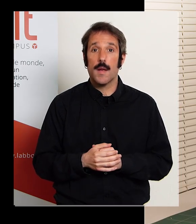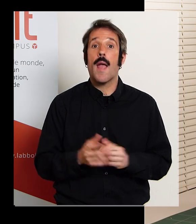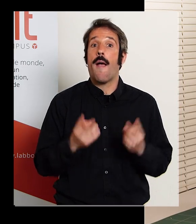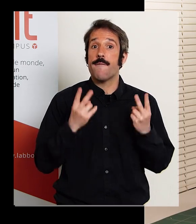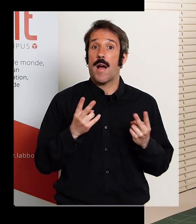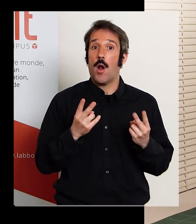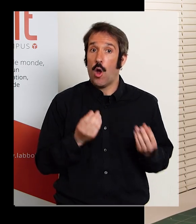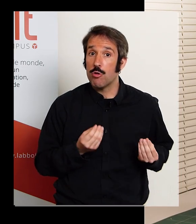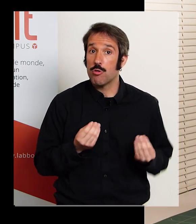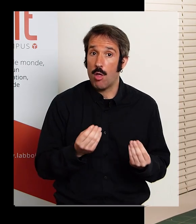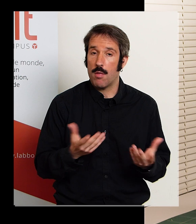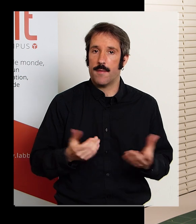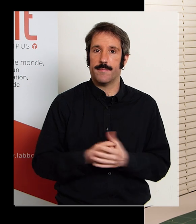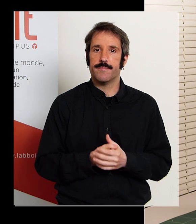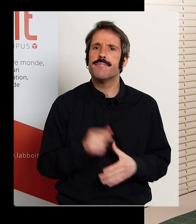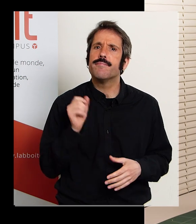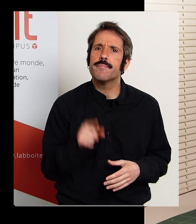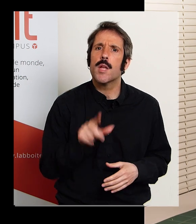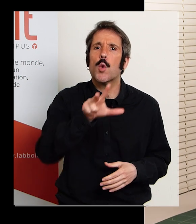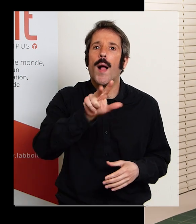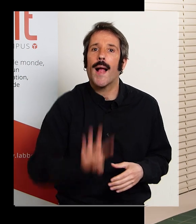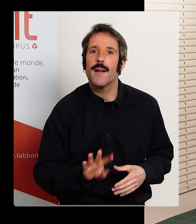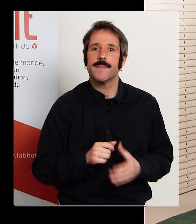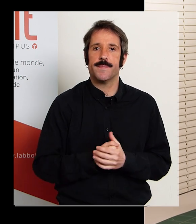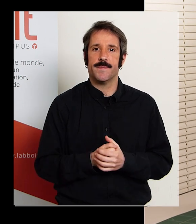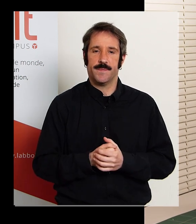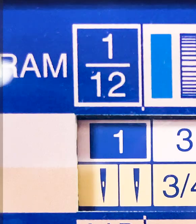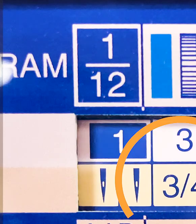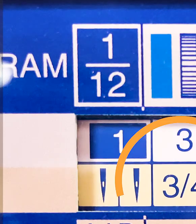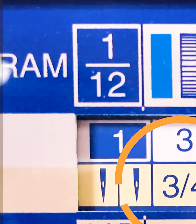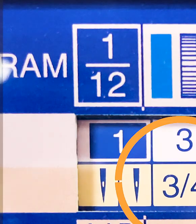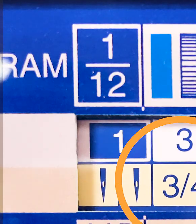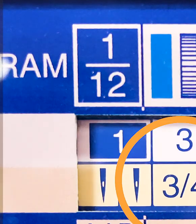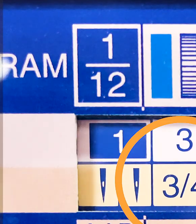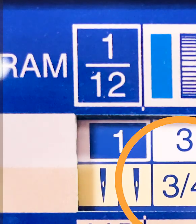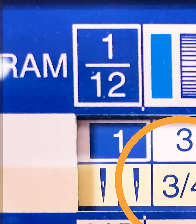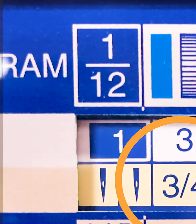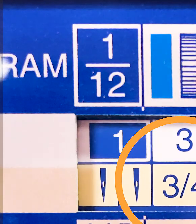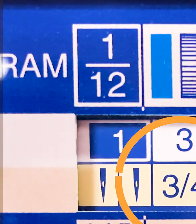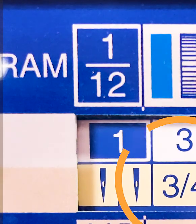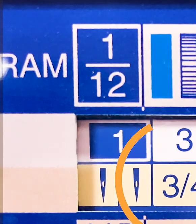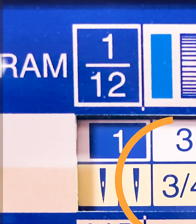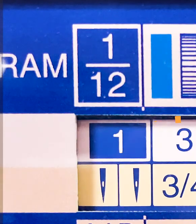Et nous avons la valeur qu'il doit avoir. Ici, 3 quarts.